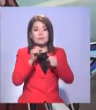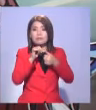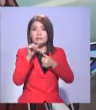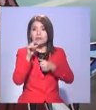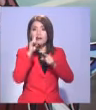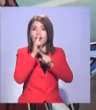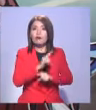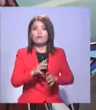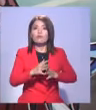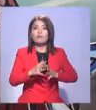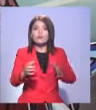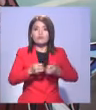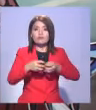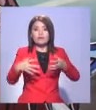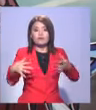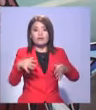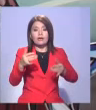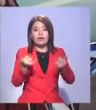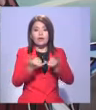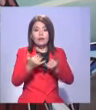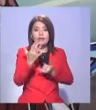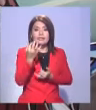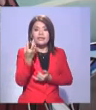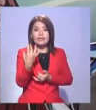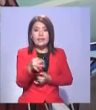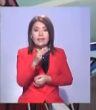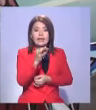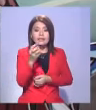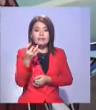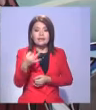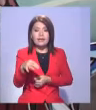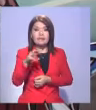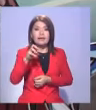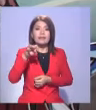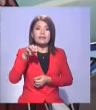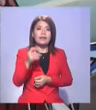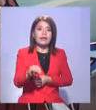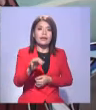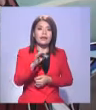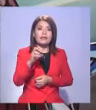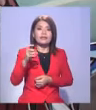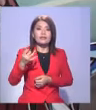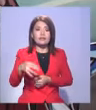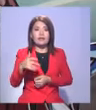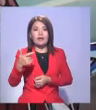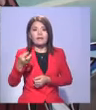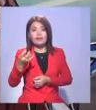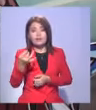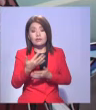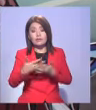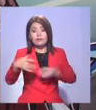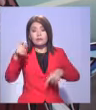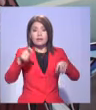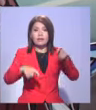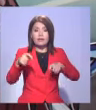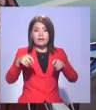ерекшеліктер болды, ауқымында кеңейді. Іс-шараның қонақтары Сергей Горошко, Александр Сетекин, Матвей Лыков, Олег Трофим, Артем Габрилянов және Михаил